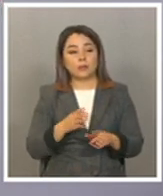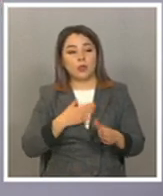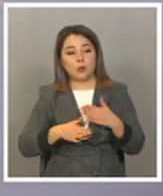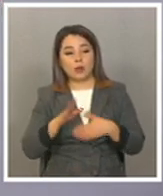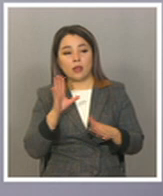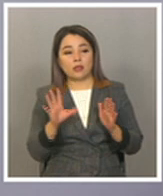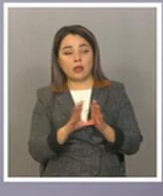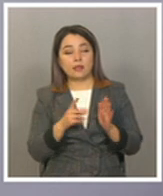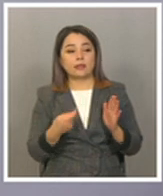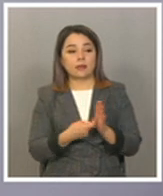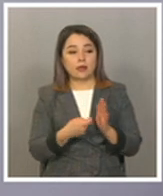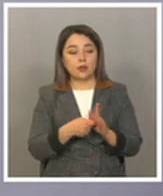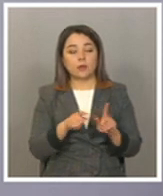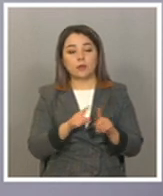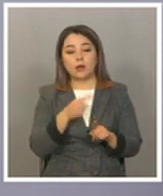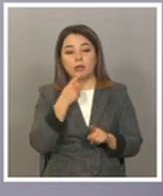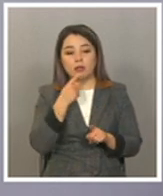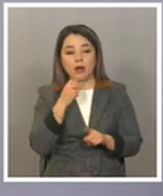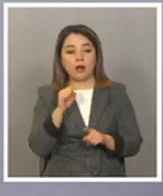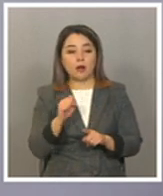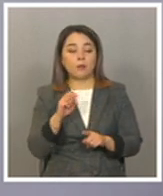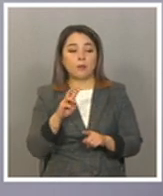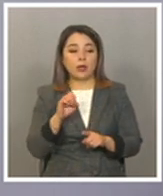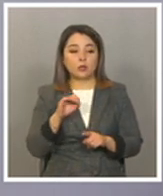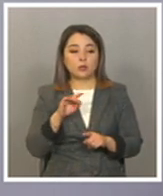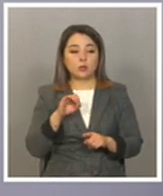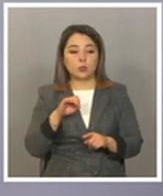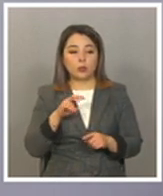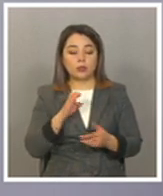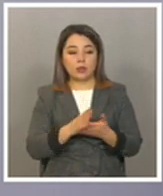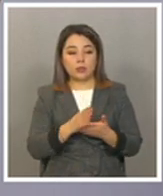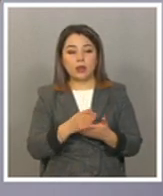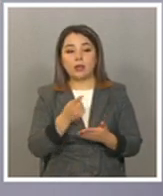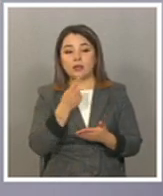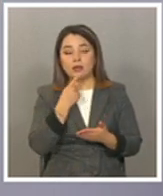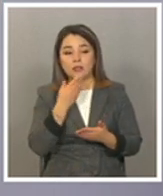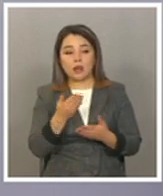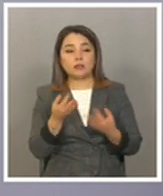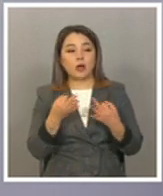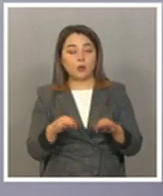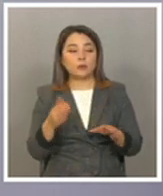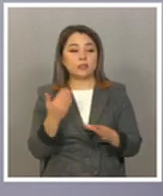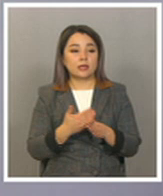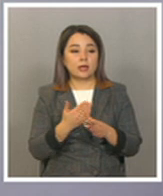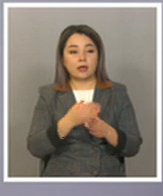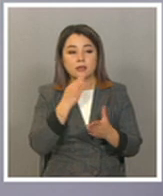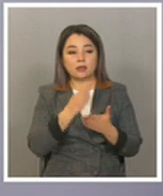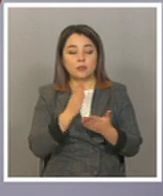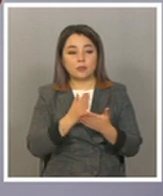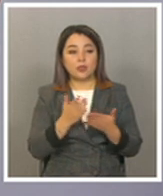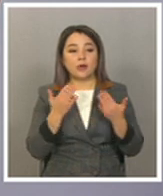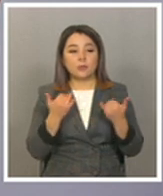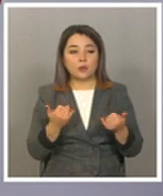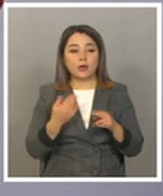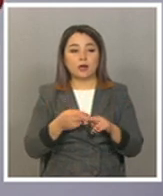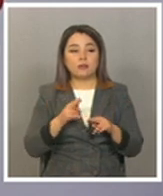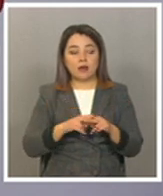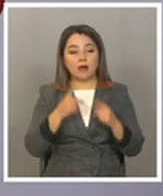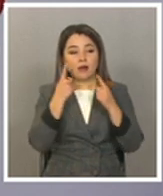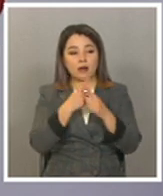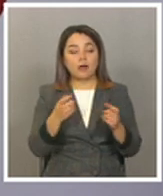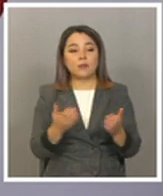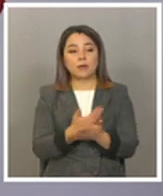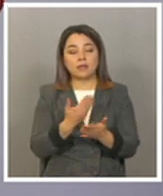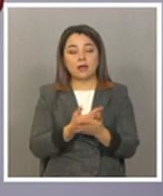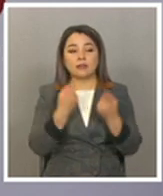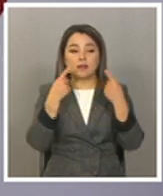деп Ахмет Байтұрсынұлы айтқандай, тіл тәуелсіздік тірегі. Бүгінгі ақпараттық